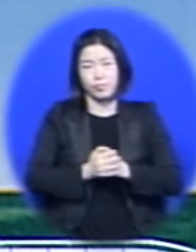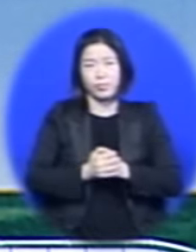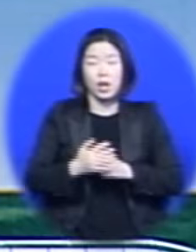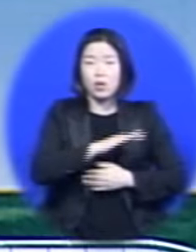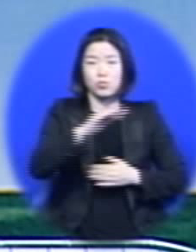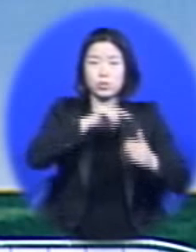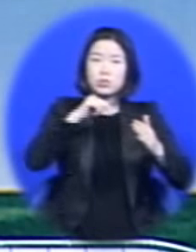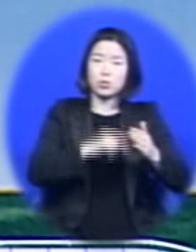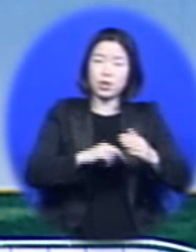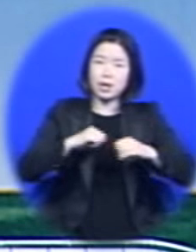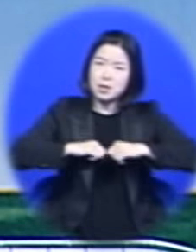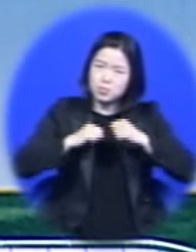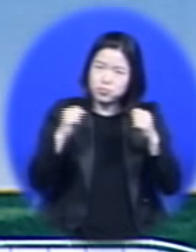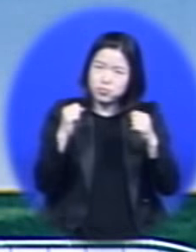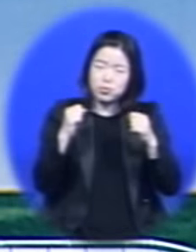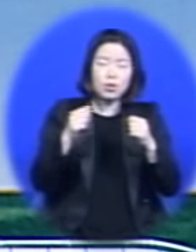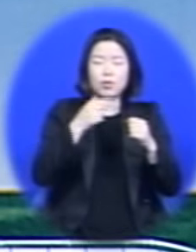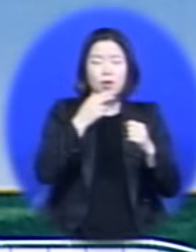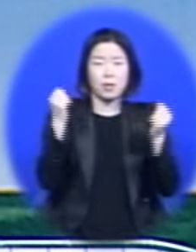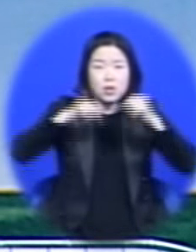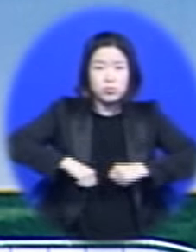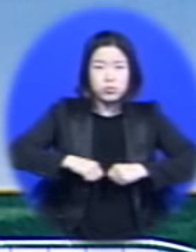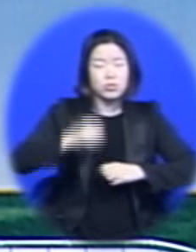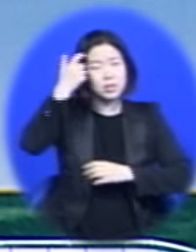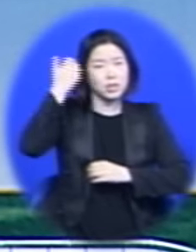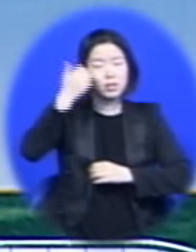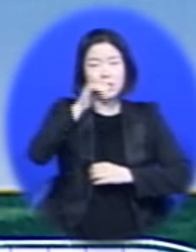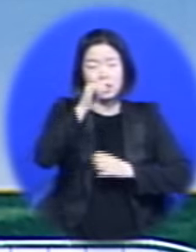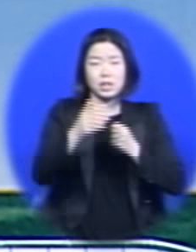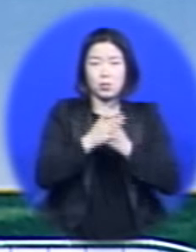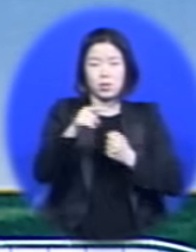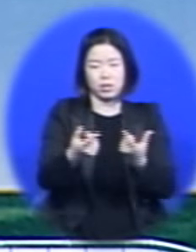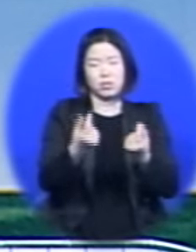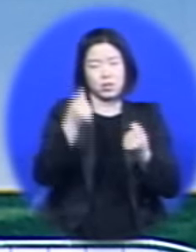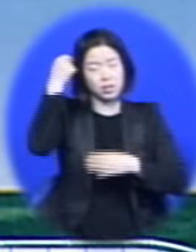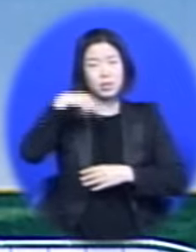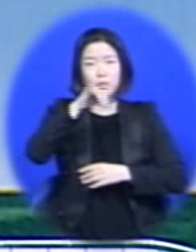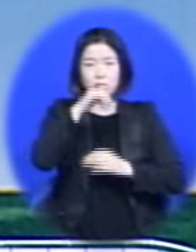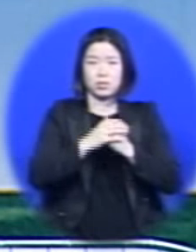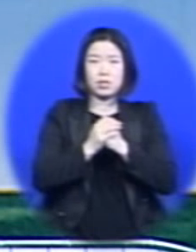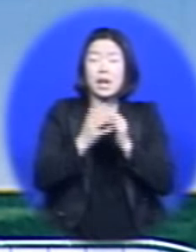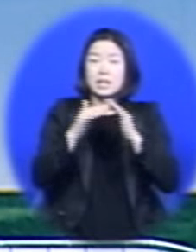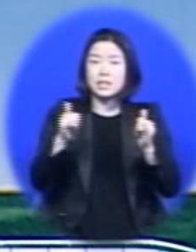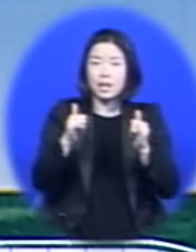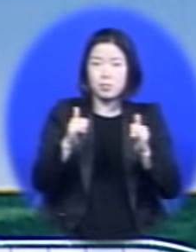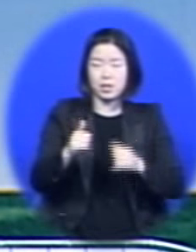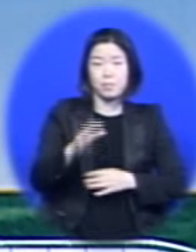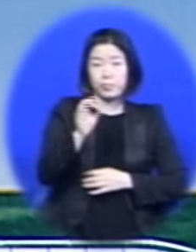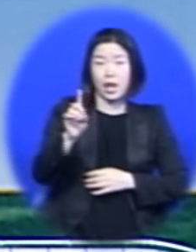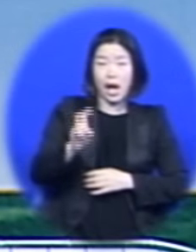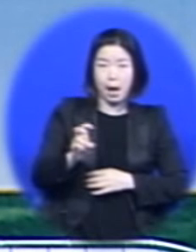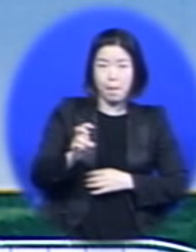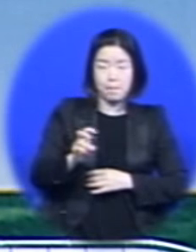속에 불순종의 영이 있기 때문에 그렇게 느끼는 것이죠. 여러분, 사람이 암에 걸리고